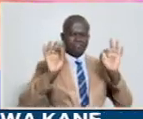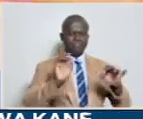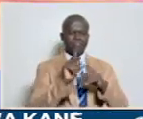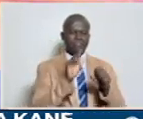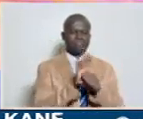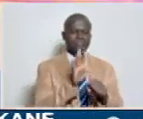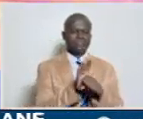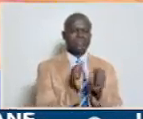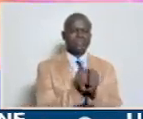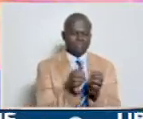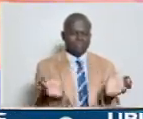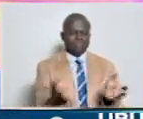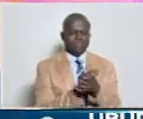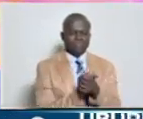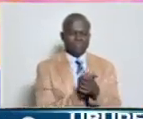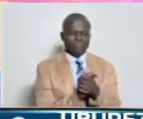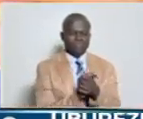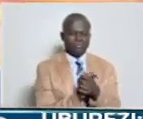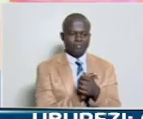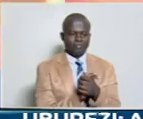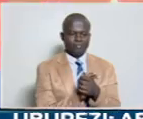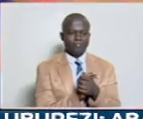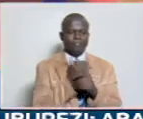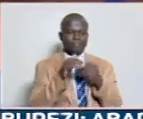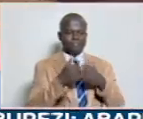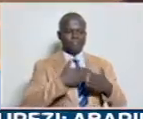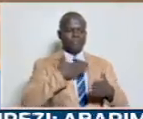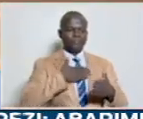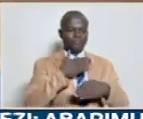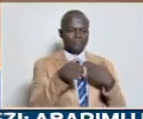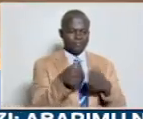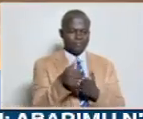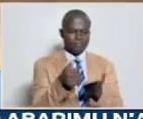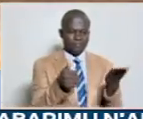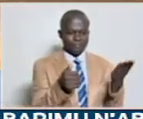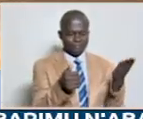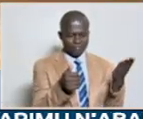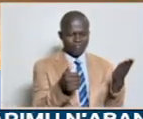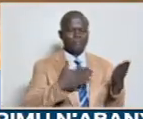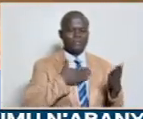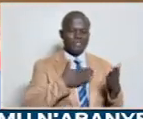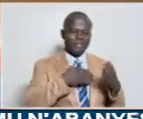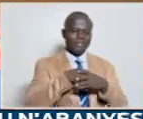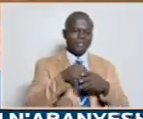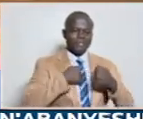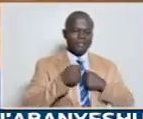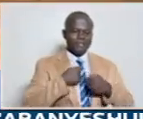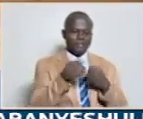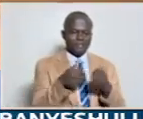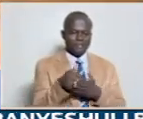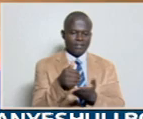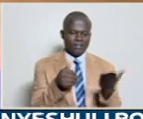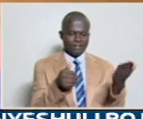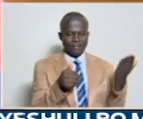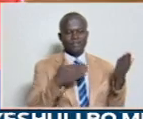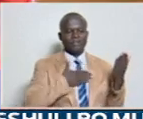beaucoup de courage vraiment au Rwanda. Ah, Osman rero no muri Cameroon ati twatumubajije ni kimwishimiye kuva mugeze mu Rwanda, ati mu